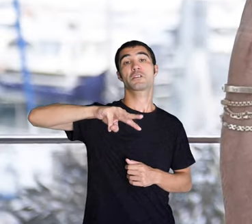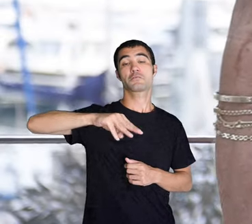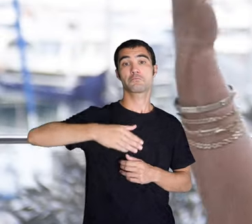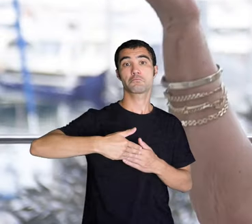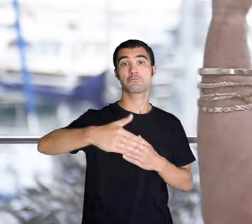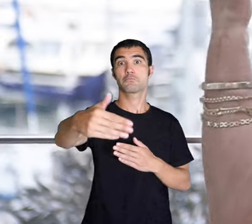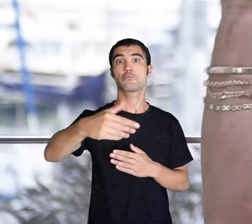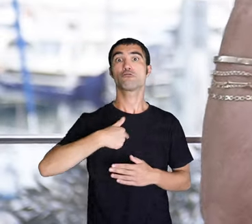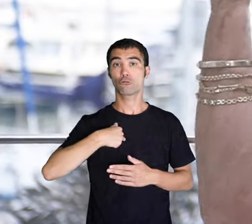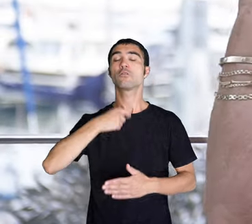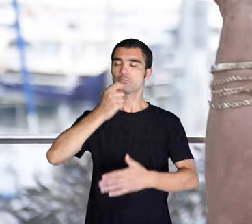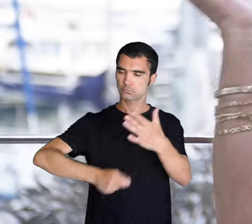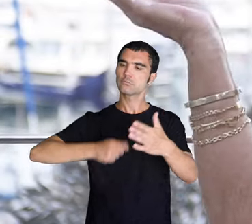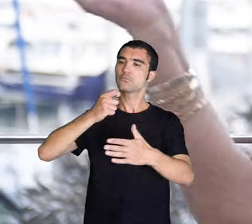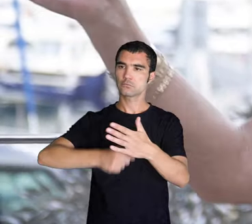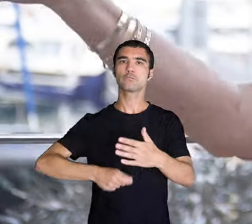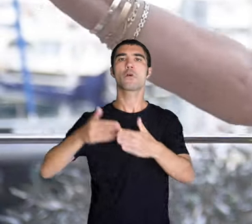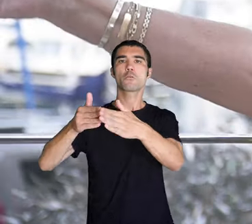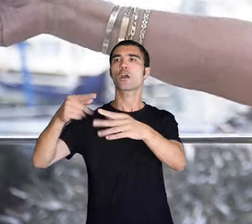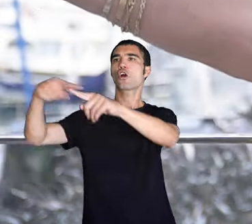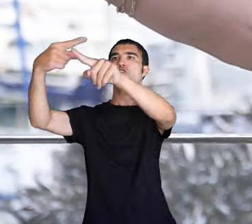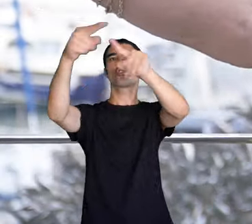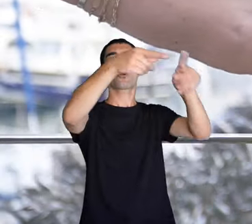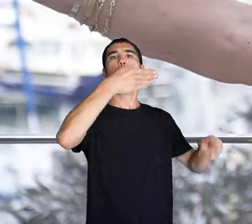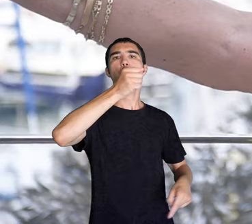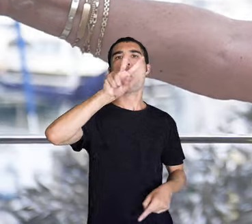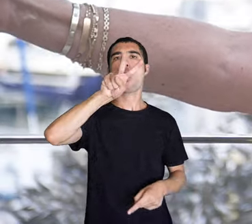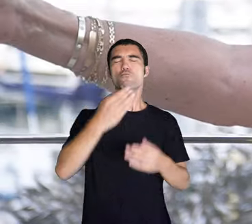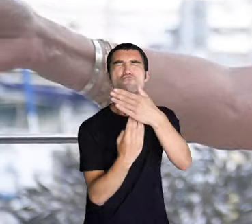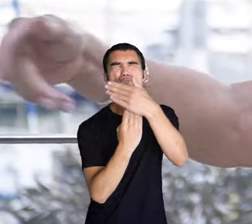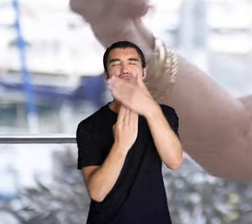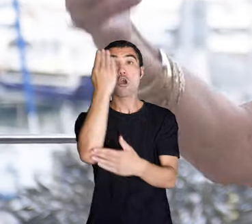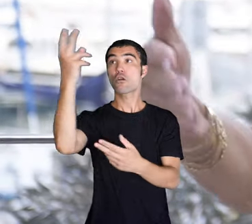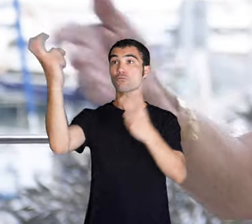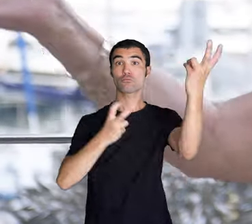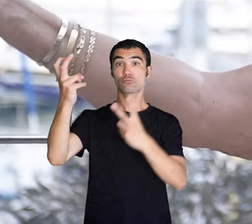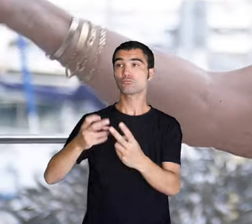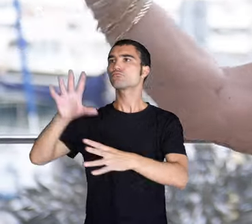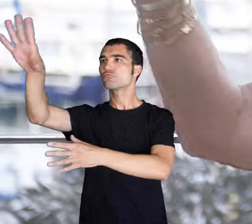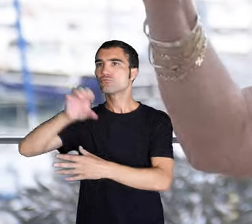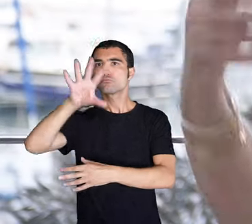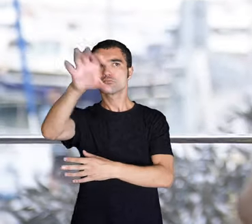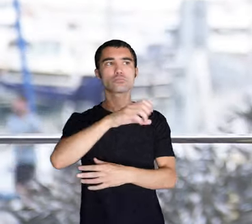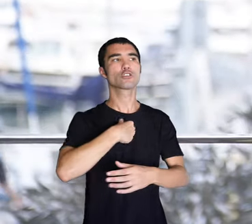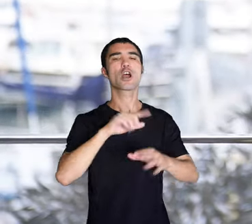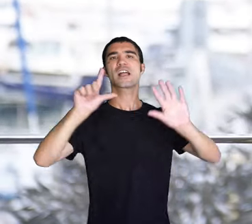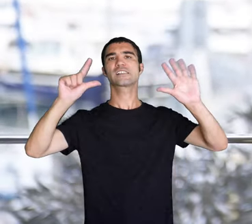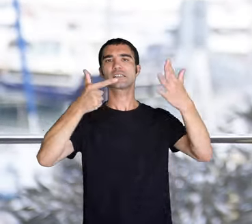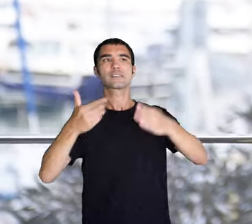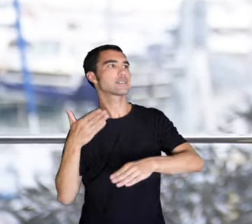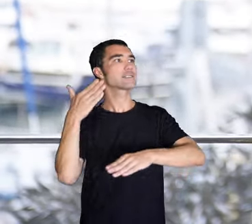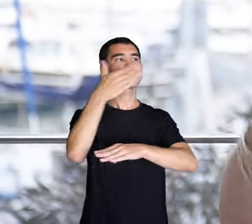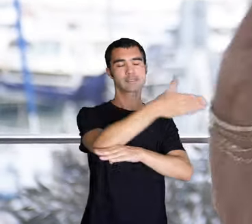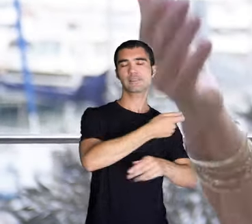a comprar peix a les altres barques, a les de bou que arribaven els de matí, per anar a menjar després de les 7 i per dur-me l'espai